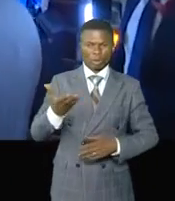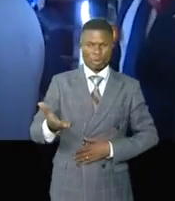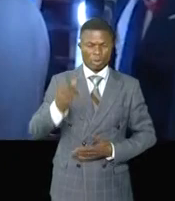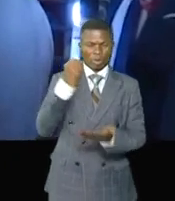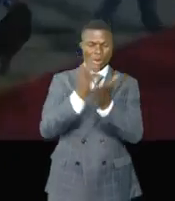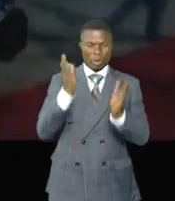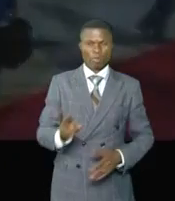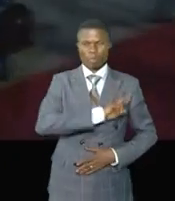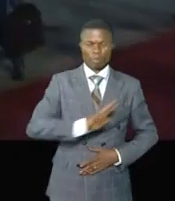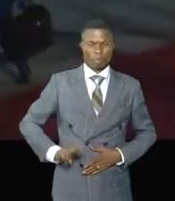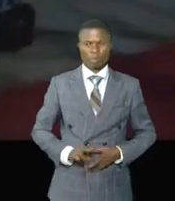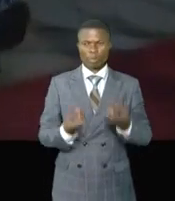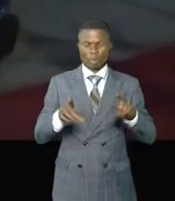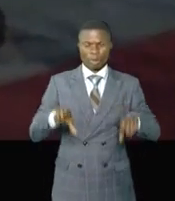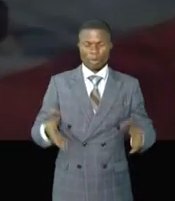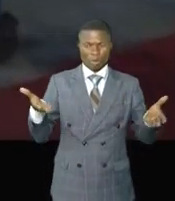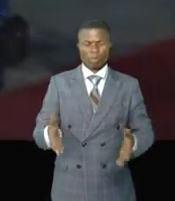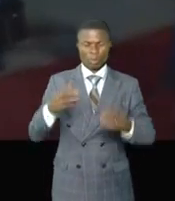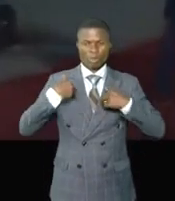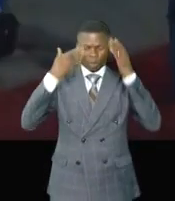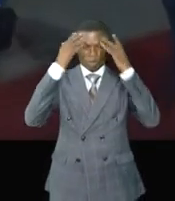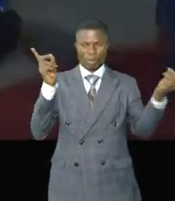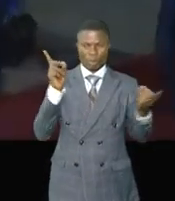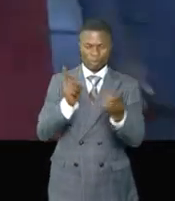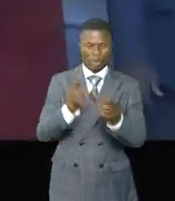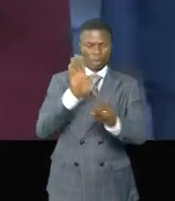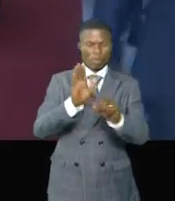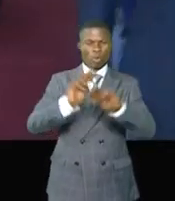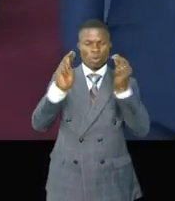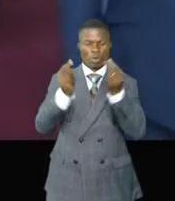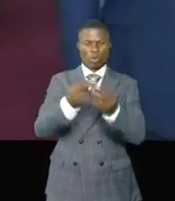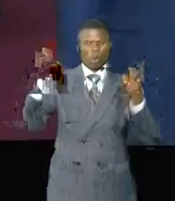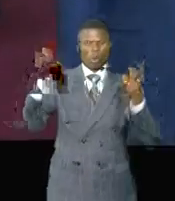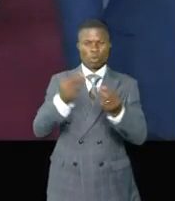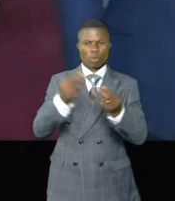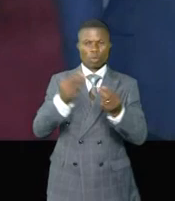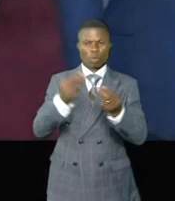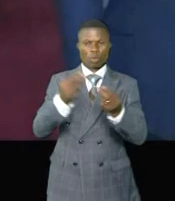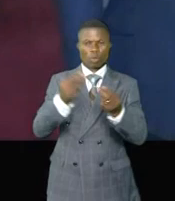ambassadeur de la RDC en Égypte, ainsi qu'une bonne frange des autorités tant égyptiennes que